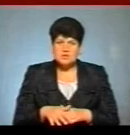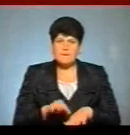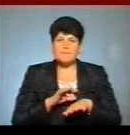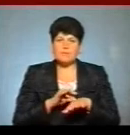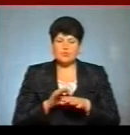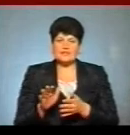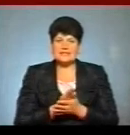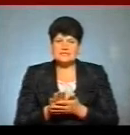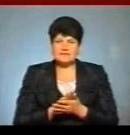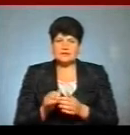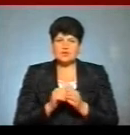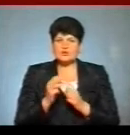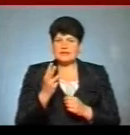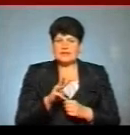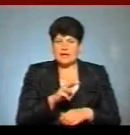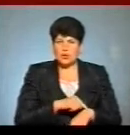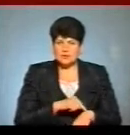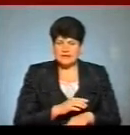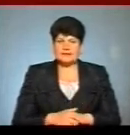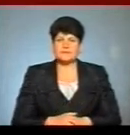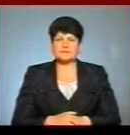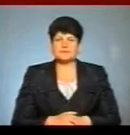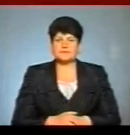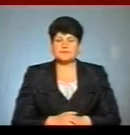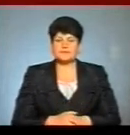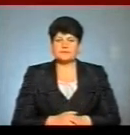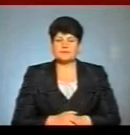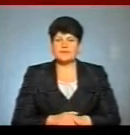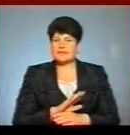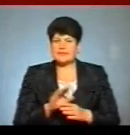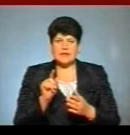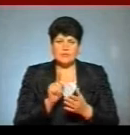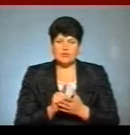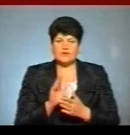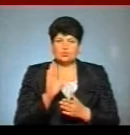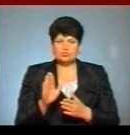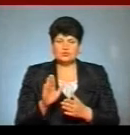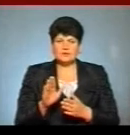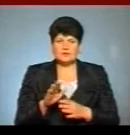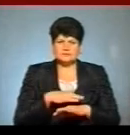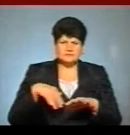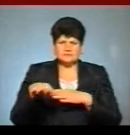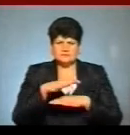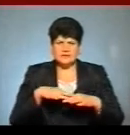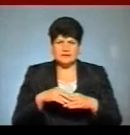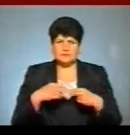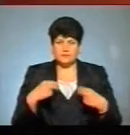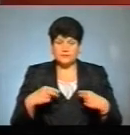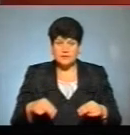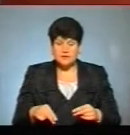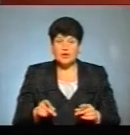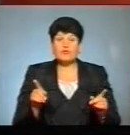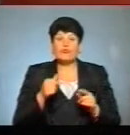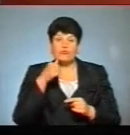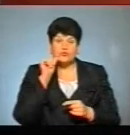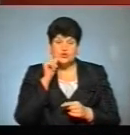проводити дезінфекції кожні 3 години і не повинно бути стихійної торгівлі. Власне, стосовно цих вимог,